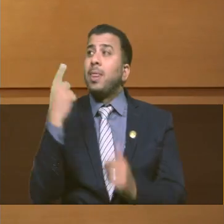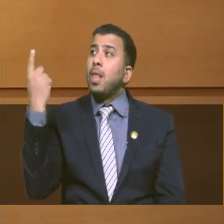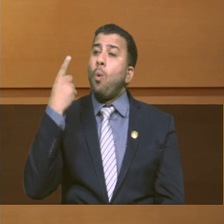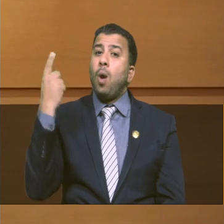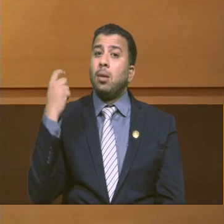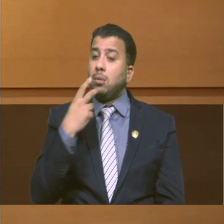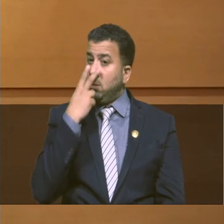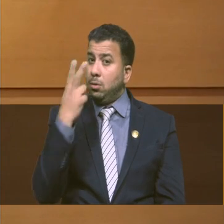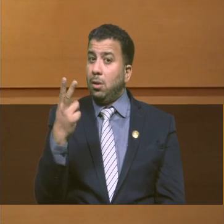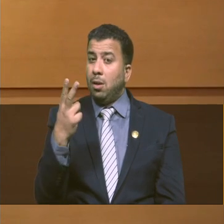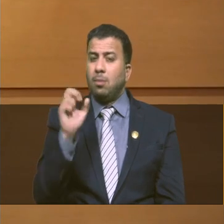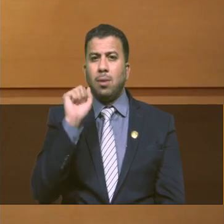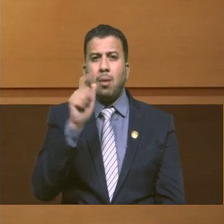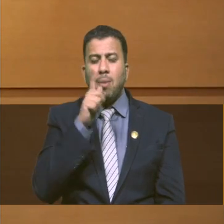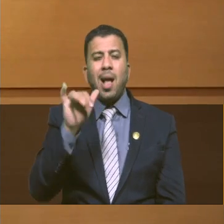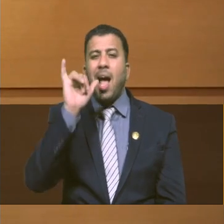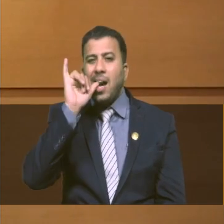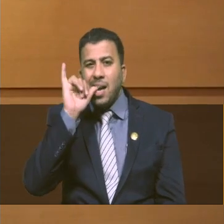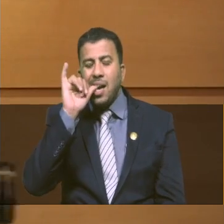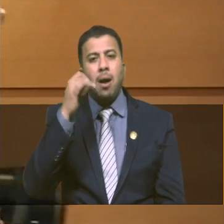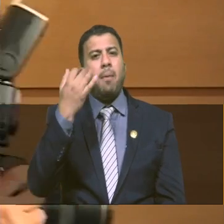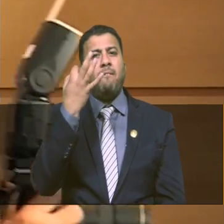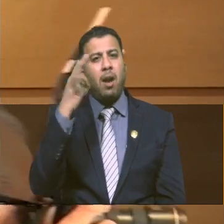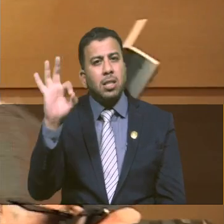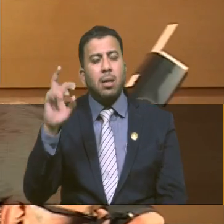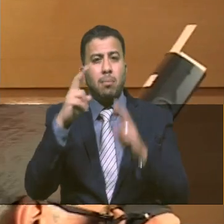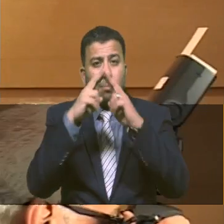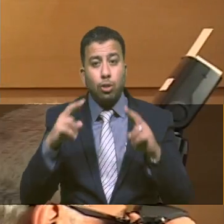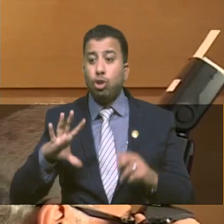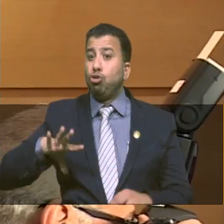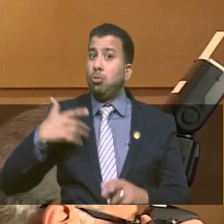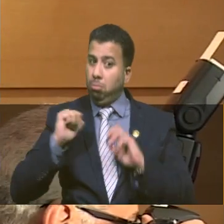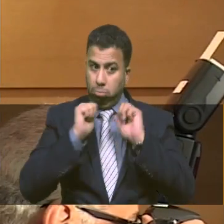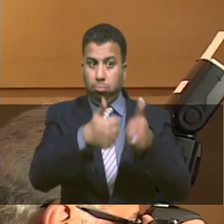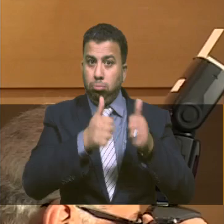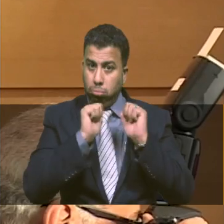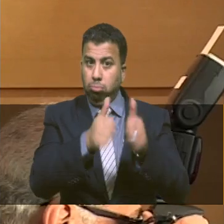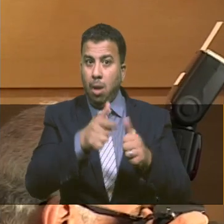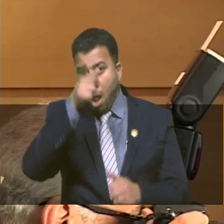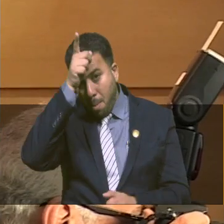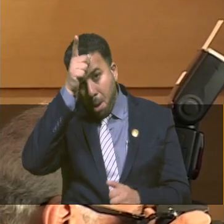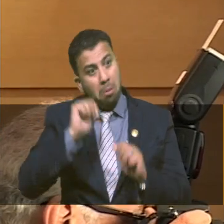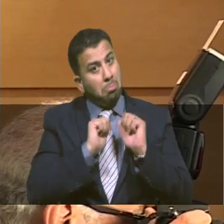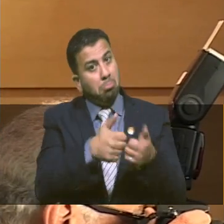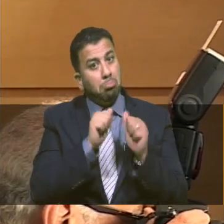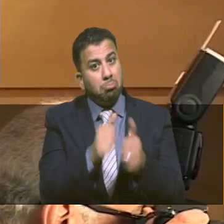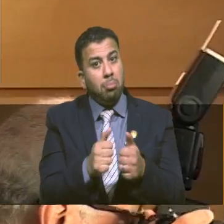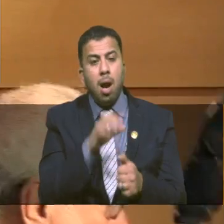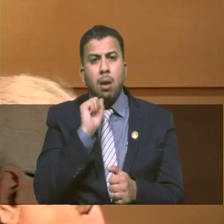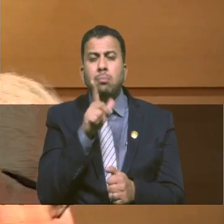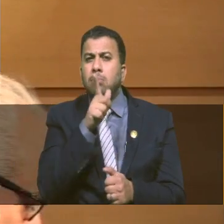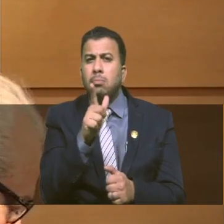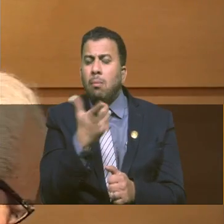شهدت معارض فرانكفورت ولندن وباريس حضور سموه وحرصه على الالتقاء مع دور